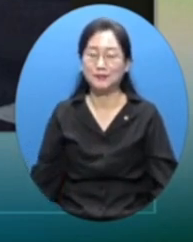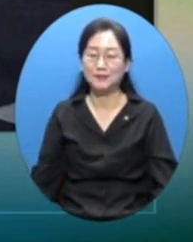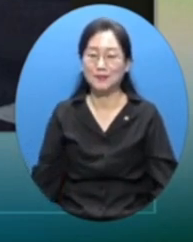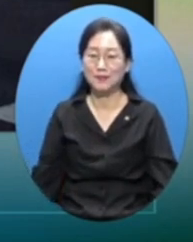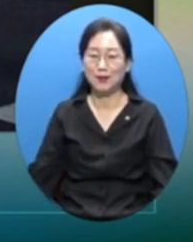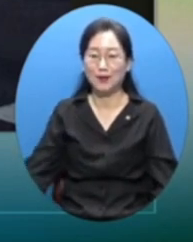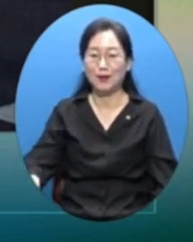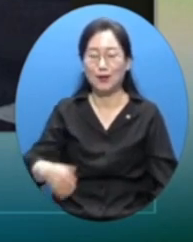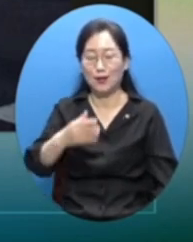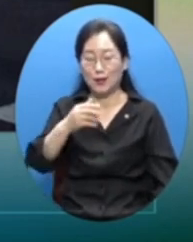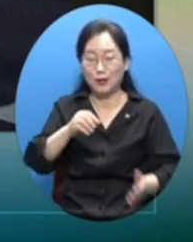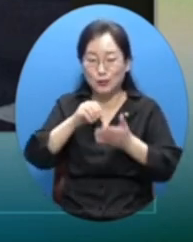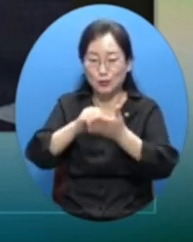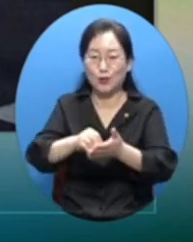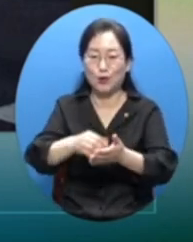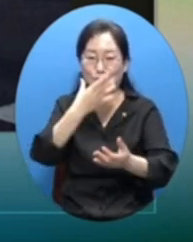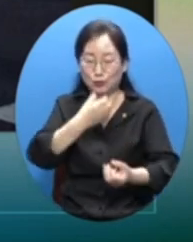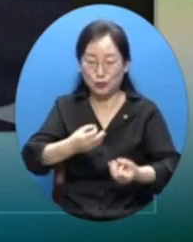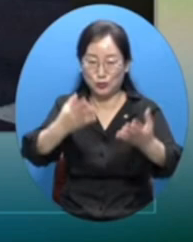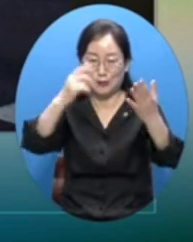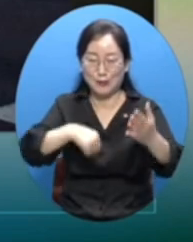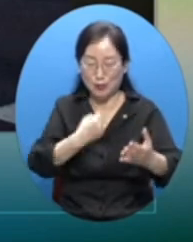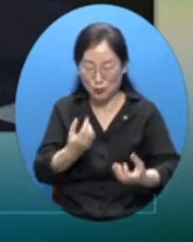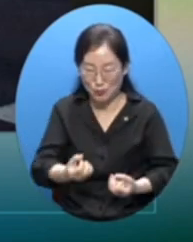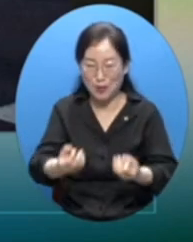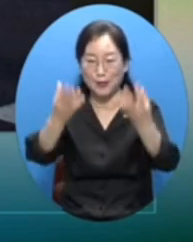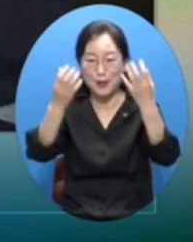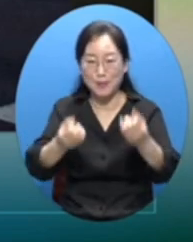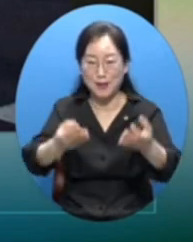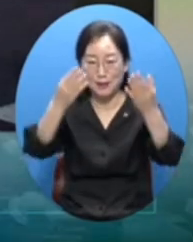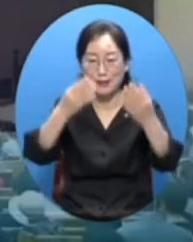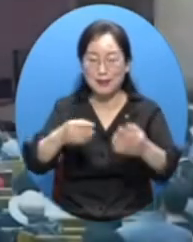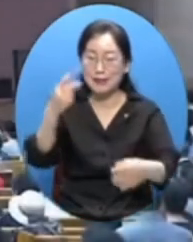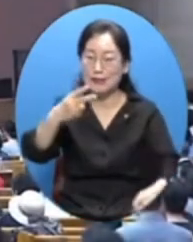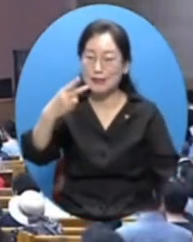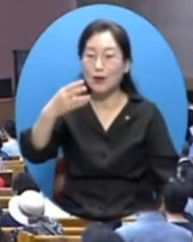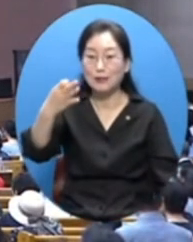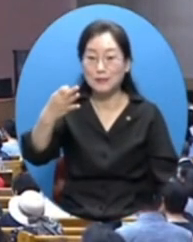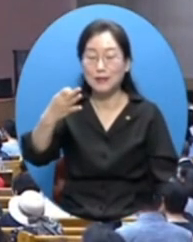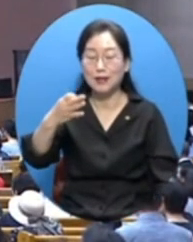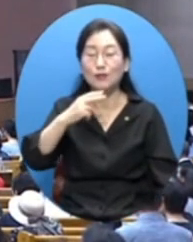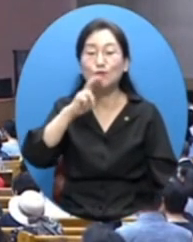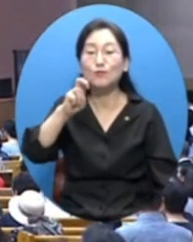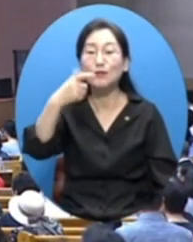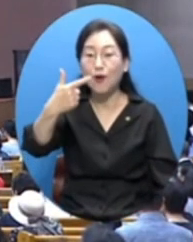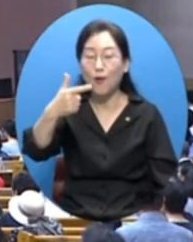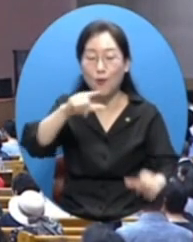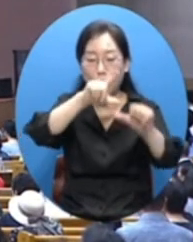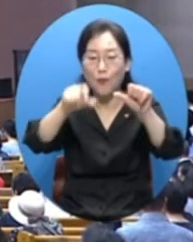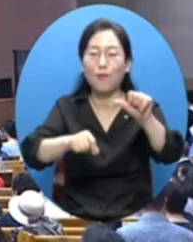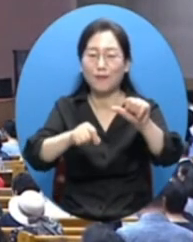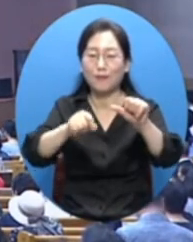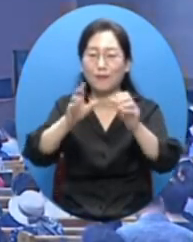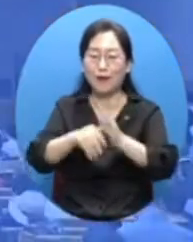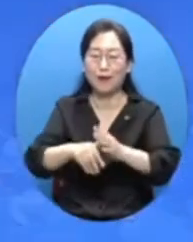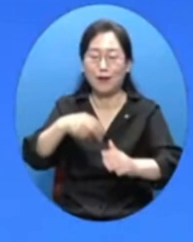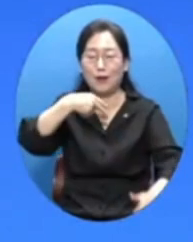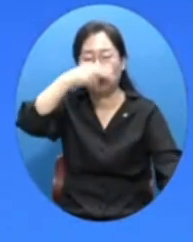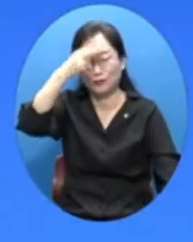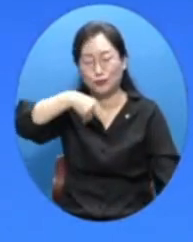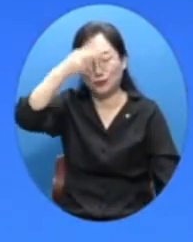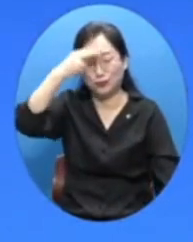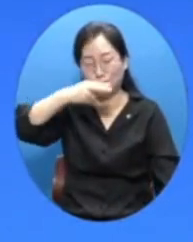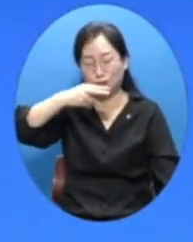취업 축하 자축하는 파티에서 2014년 26살 때 5월달인데 술을